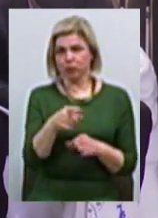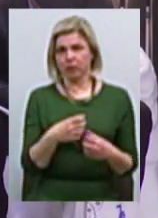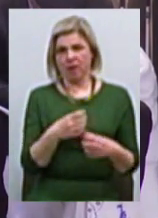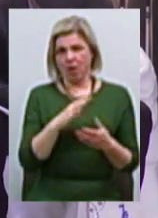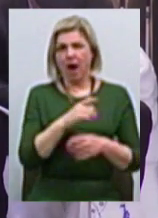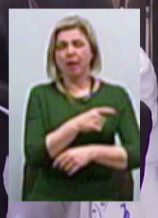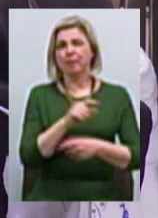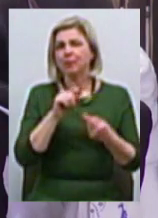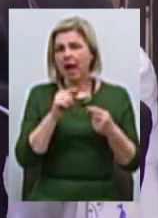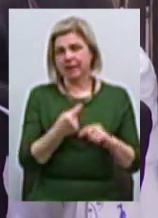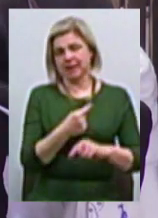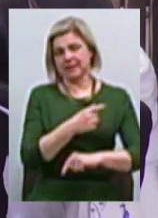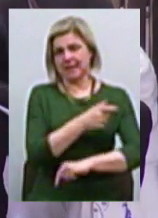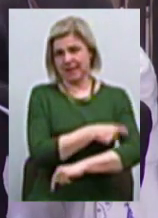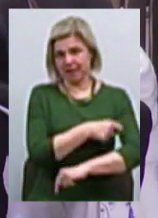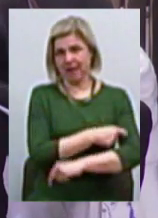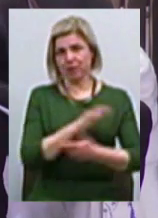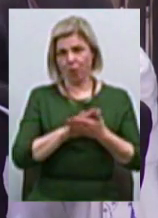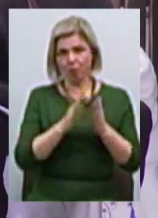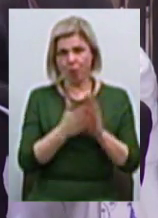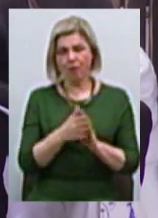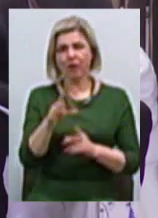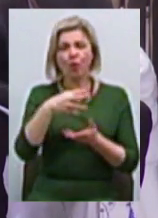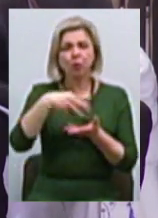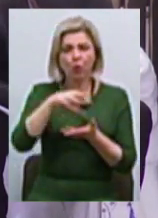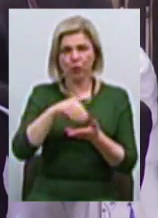антисанітарних умовах. Булочки відкриті, тістечка, все, що